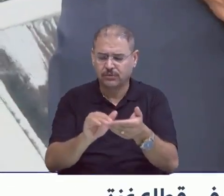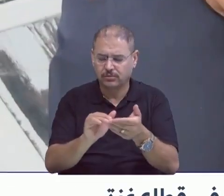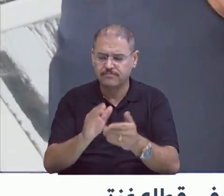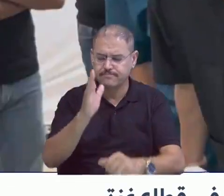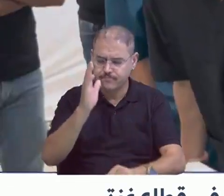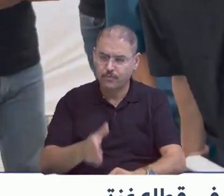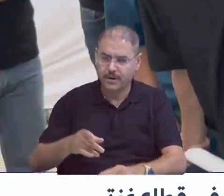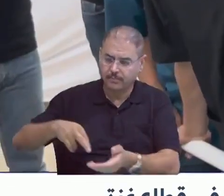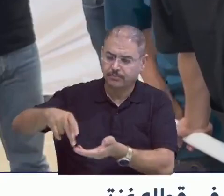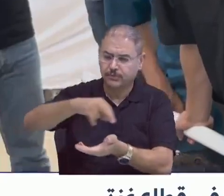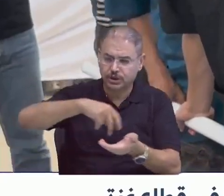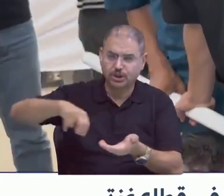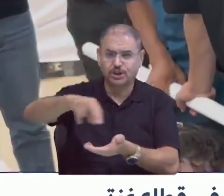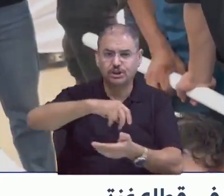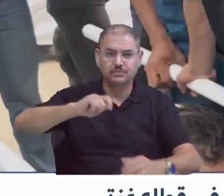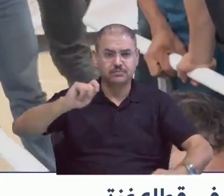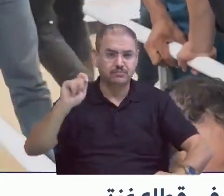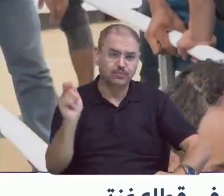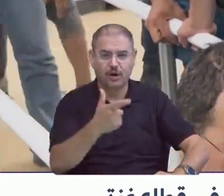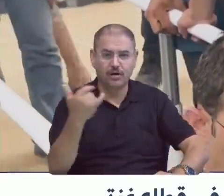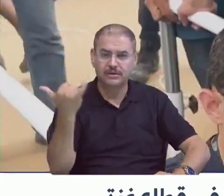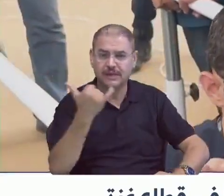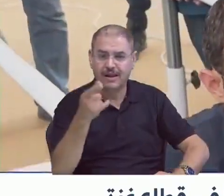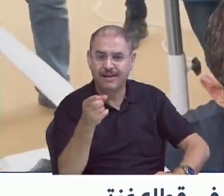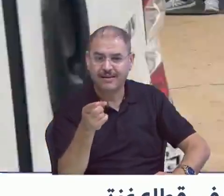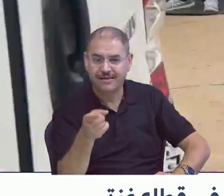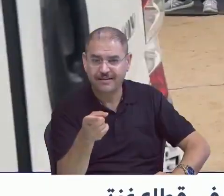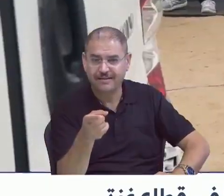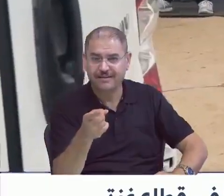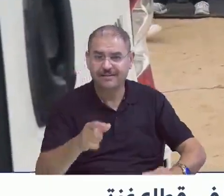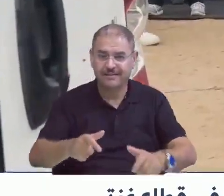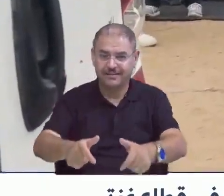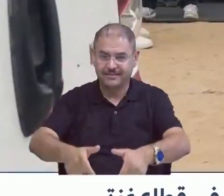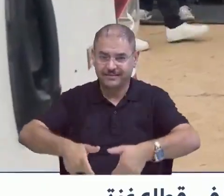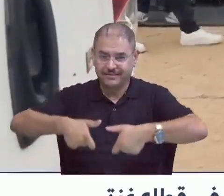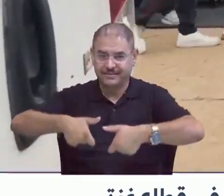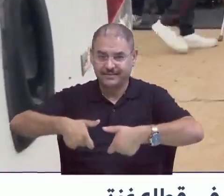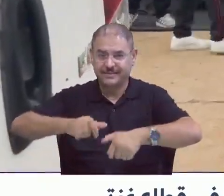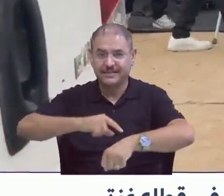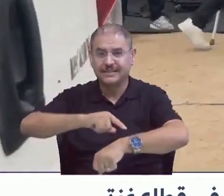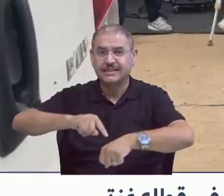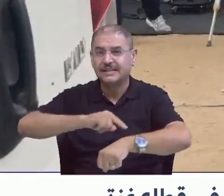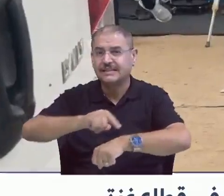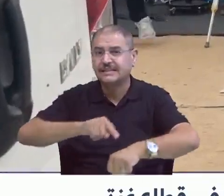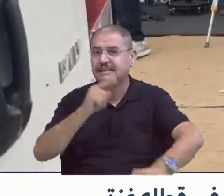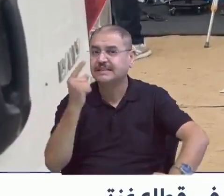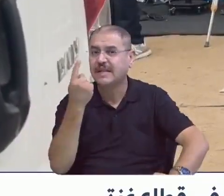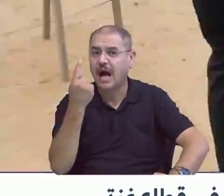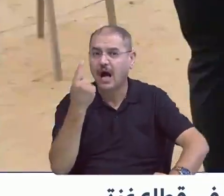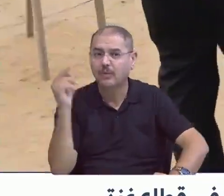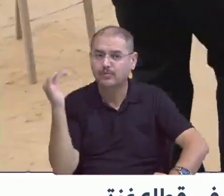على الحركة بشكل سريع إذ يمكن تركيب الطرف الاصطناعي في غضون ساعة واحدة